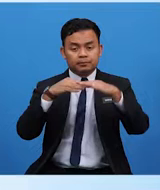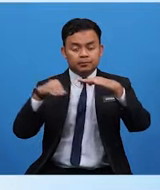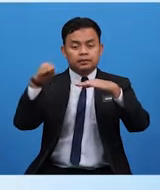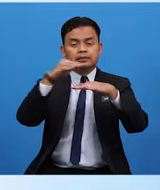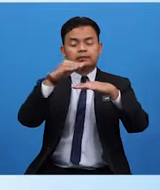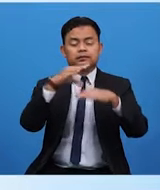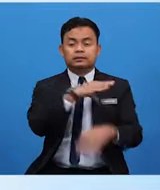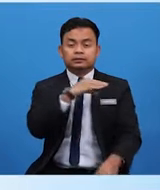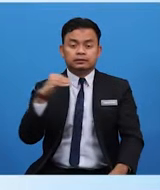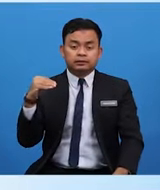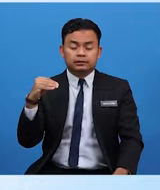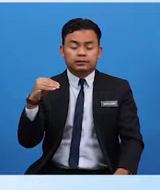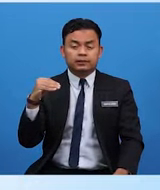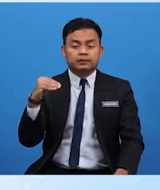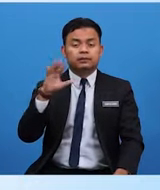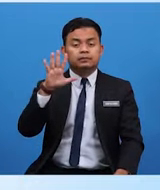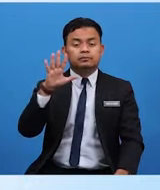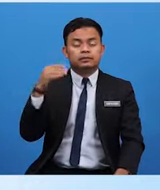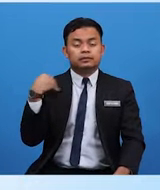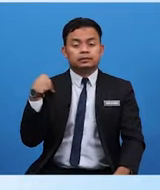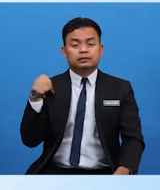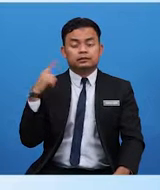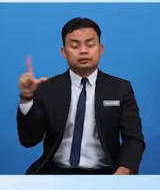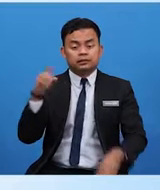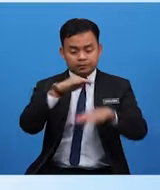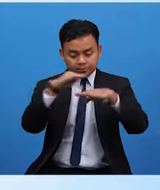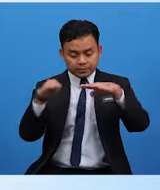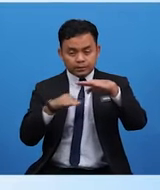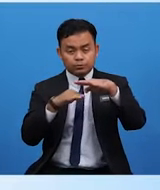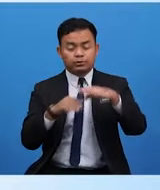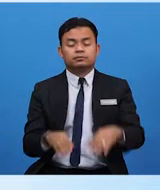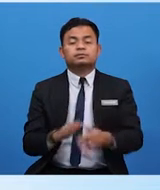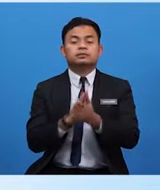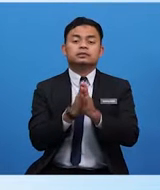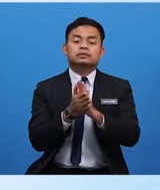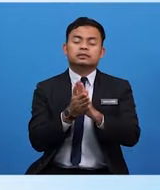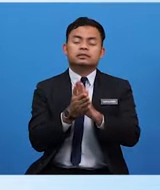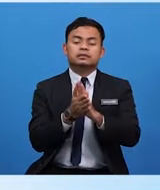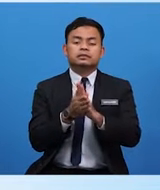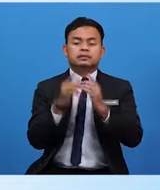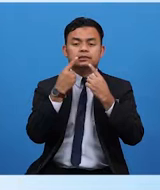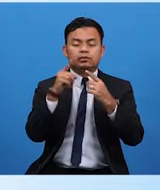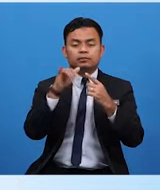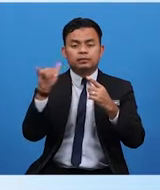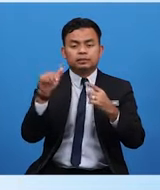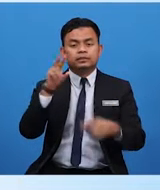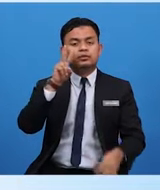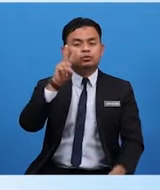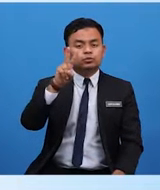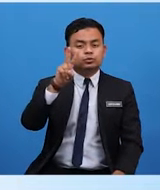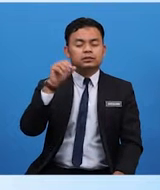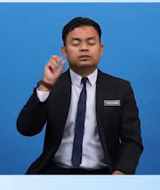pembahagia 5 adalah penyebut jadi jawabannya adalah dua